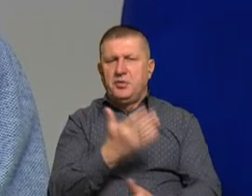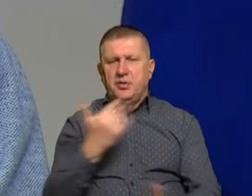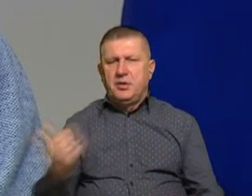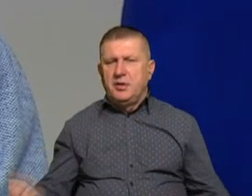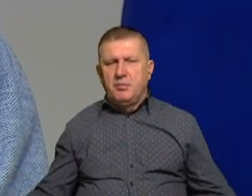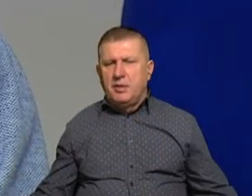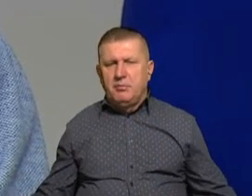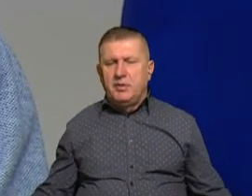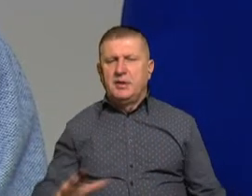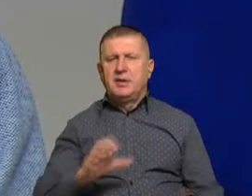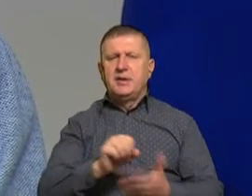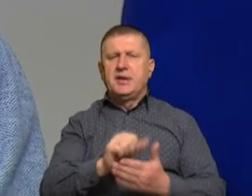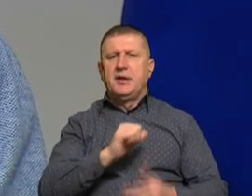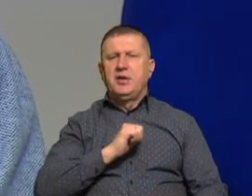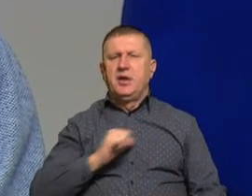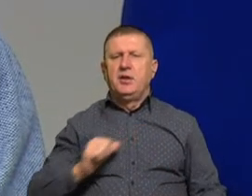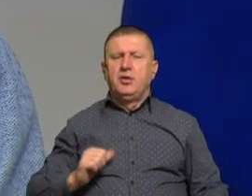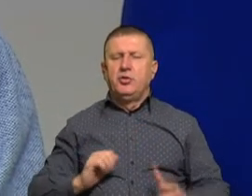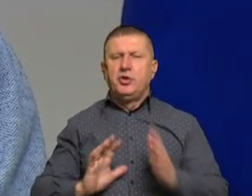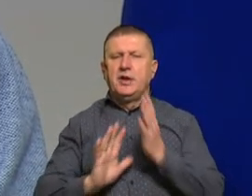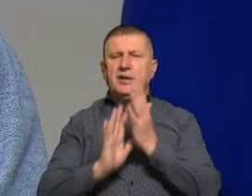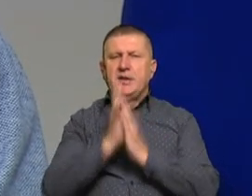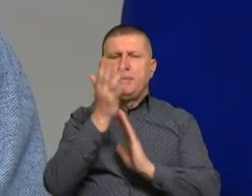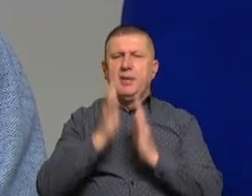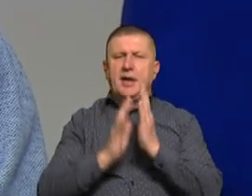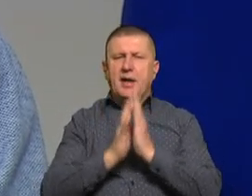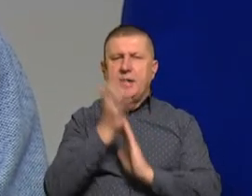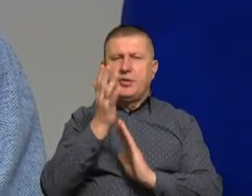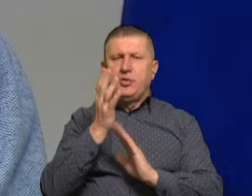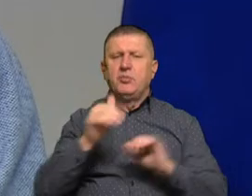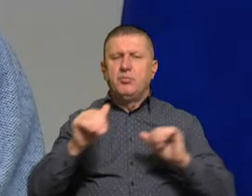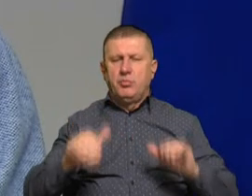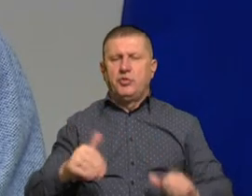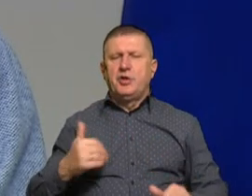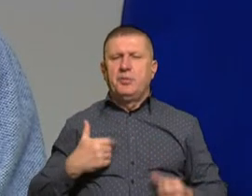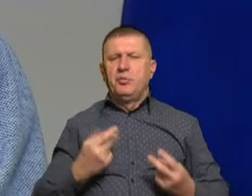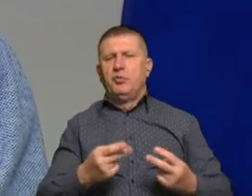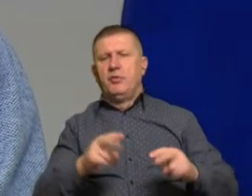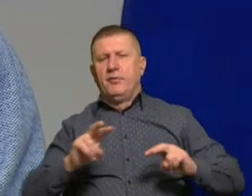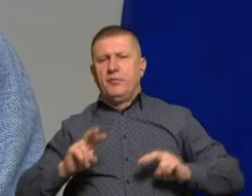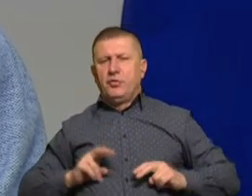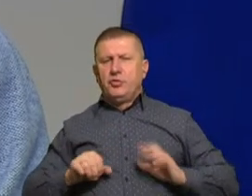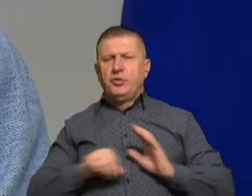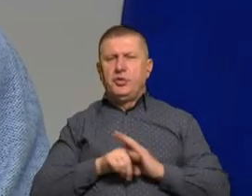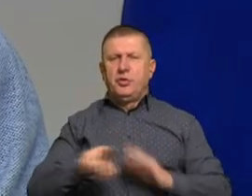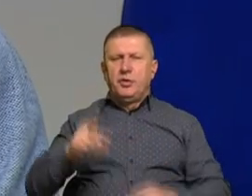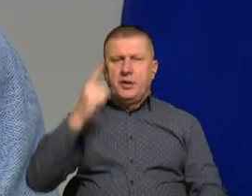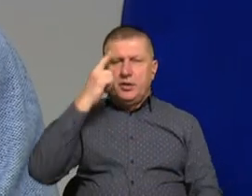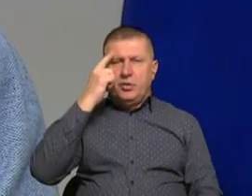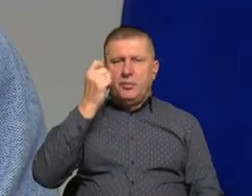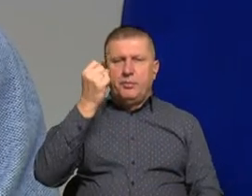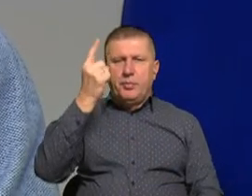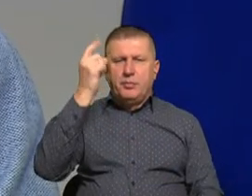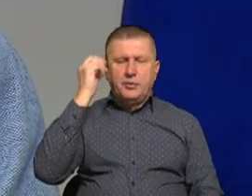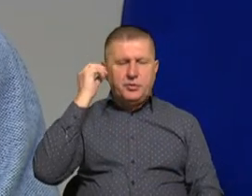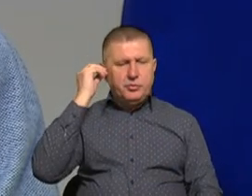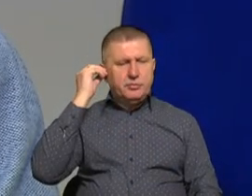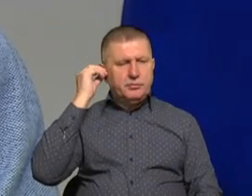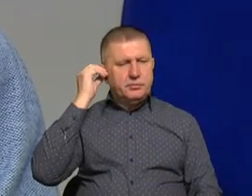czasie zajęto się tematem spalarni. Myślę, że można byłoby wrócić do tego pomysłu. Dziękuję.